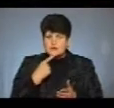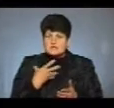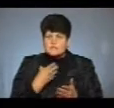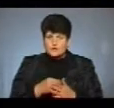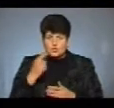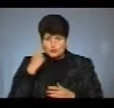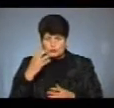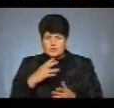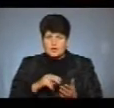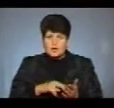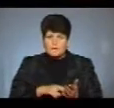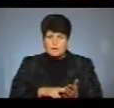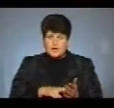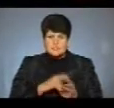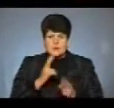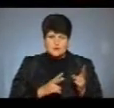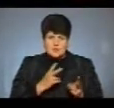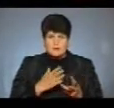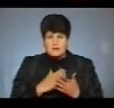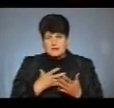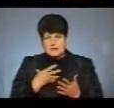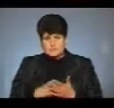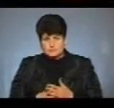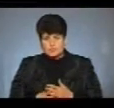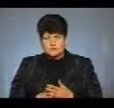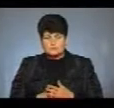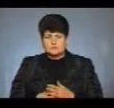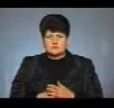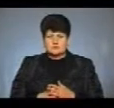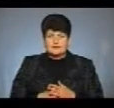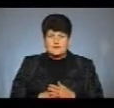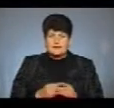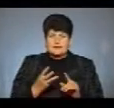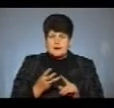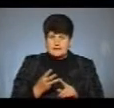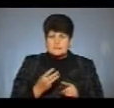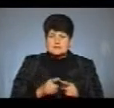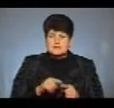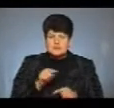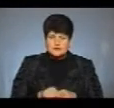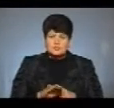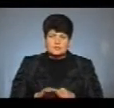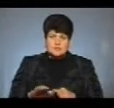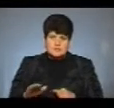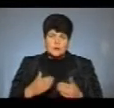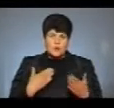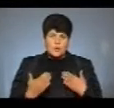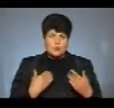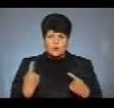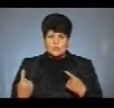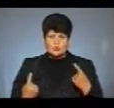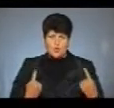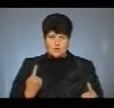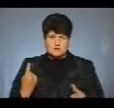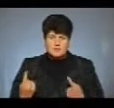і не бути осудженими або мати своє твердження правди. Третя мета – це те, що учні комунікують один з одним, а не